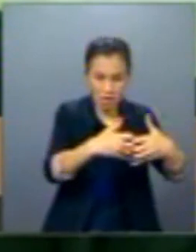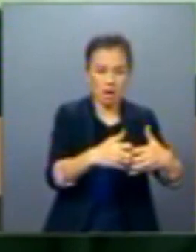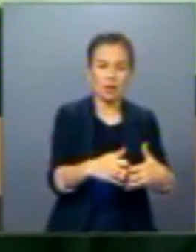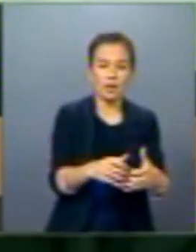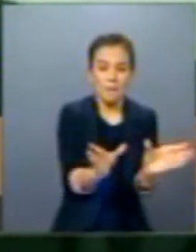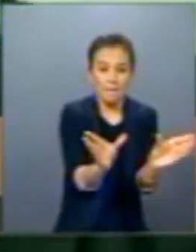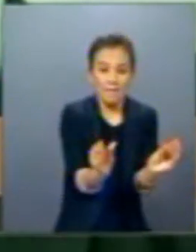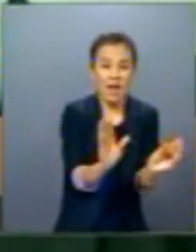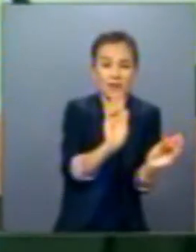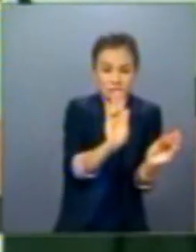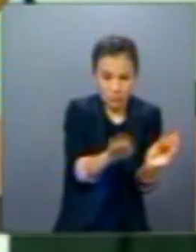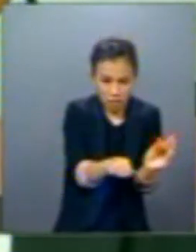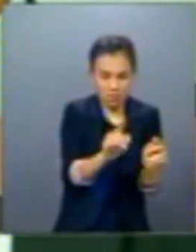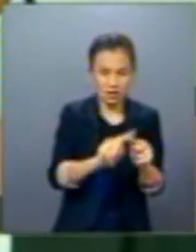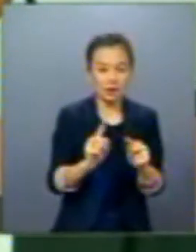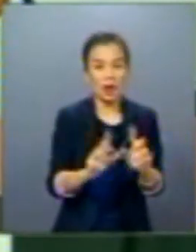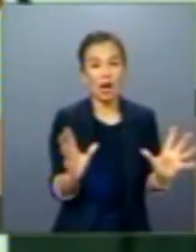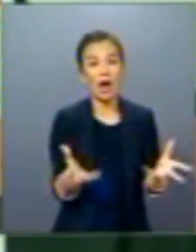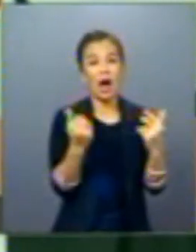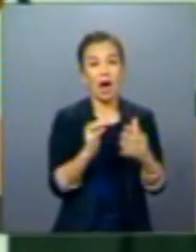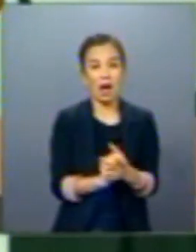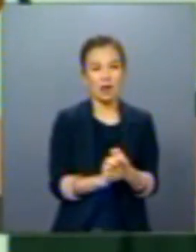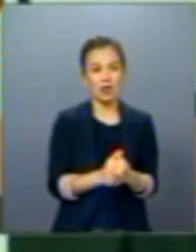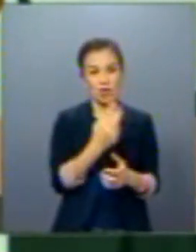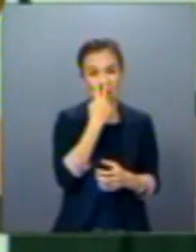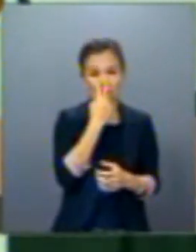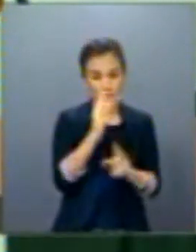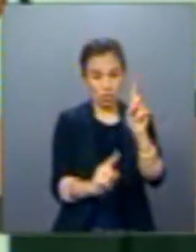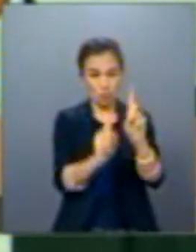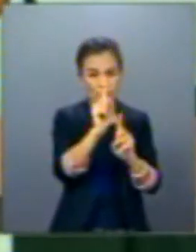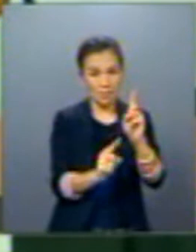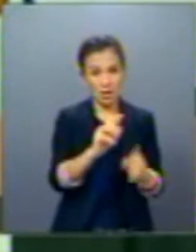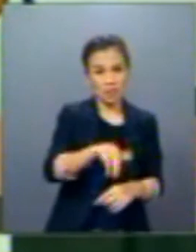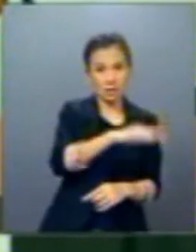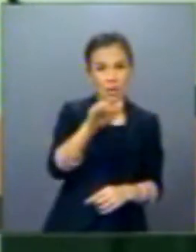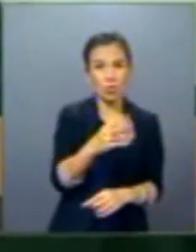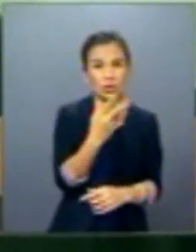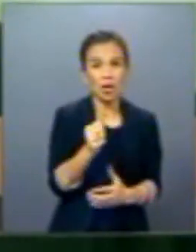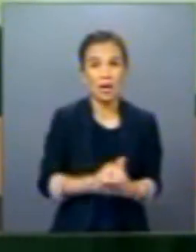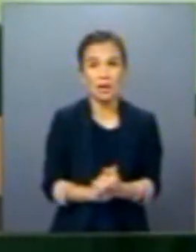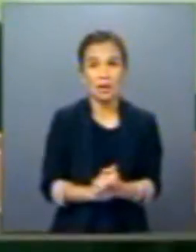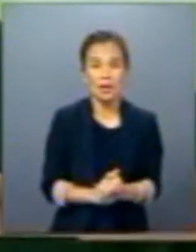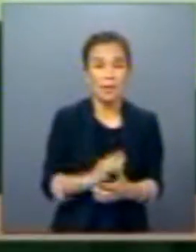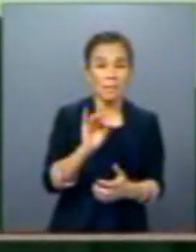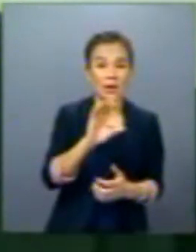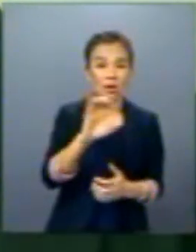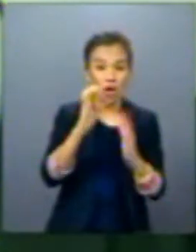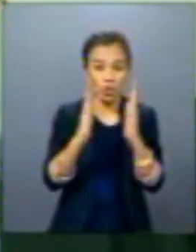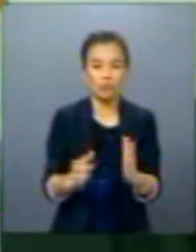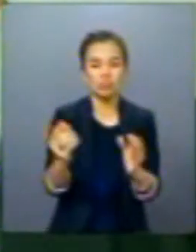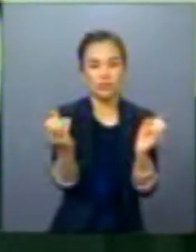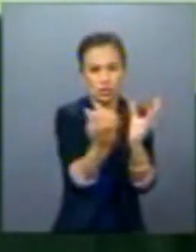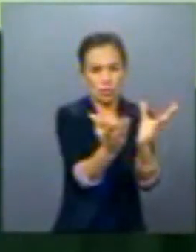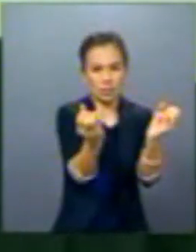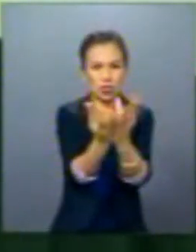มันจะต้องหายไปเลยนะครับเราคิดว่าเราจะมีผู้ผลิตชิ้นส่วนประมาณสักประมาณ800รายที่ได้รับผลกระทบนะ